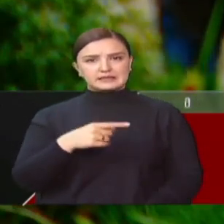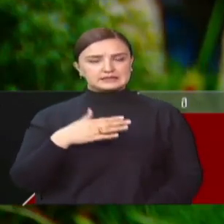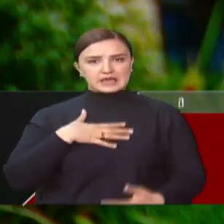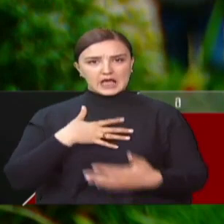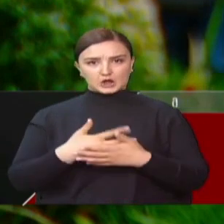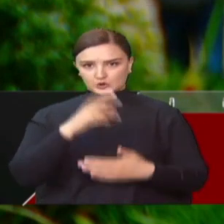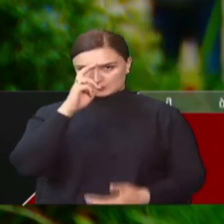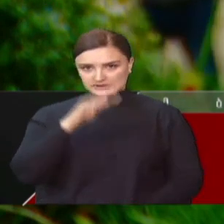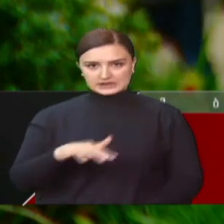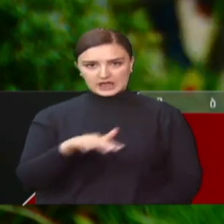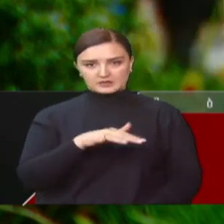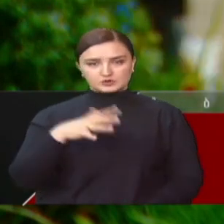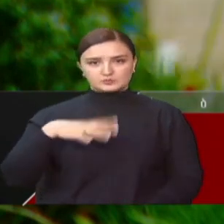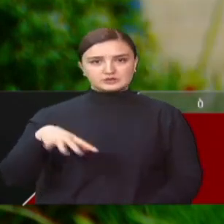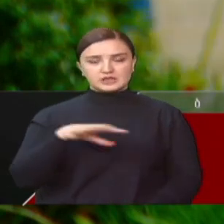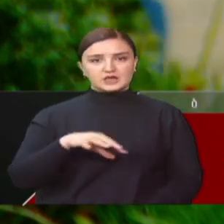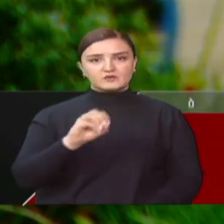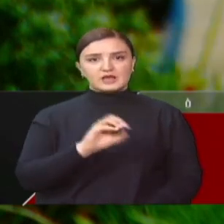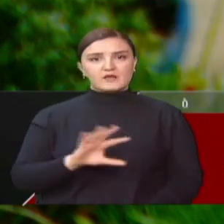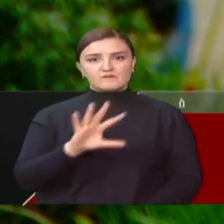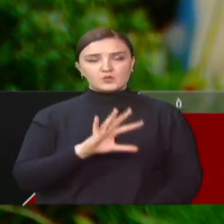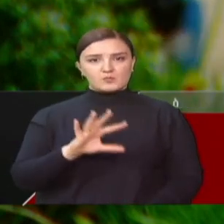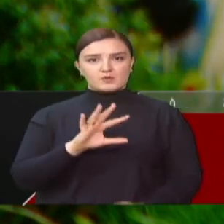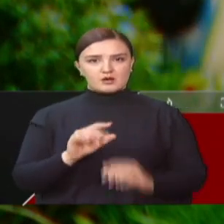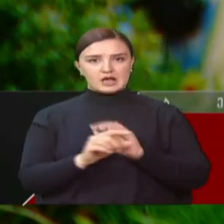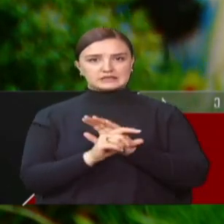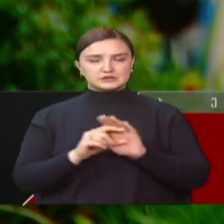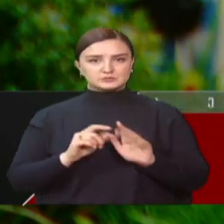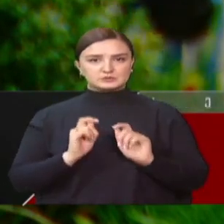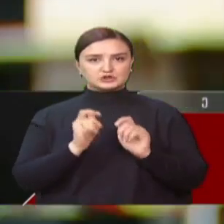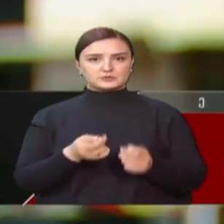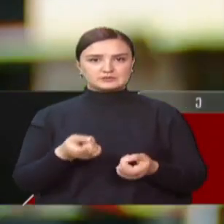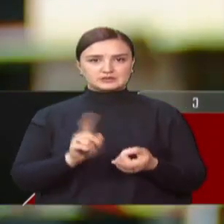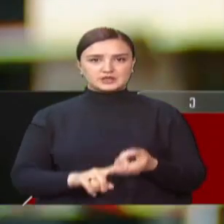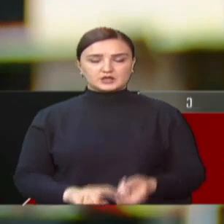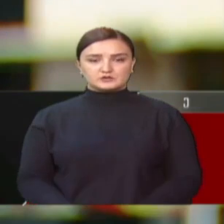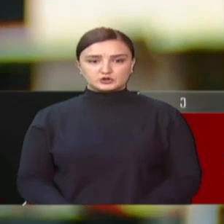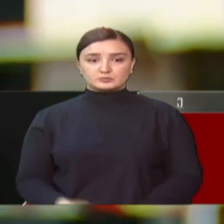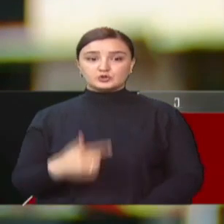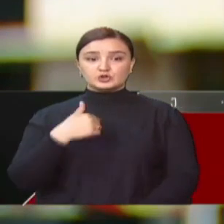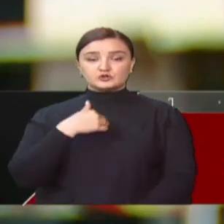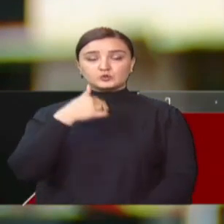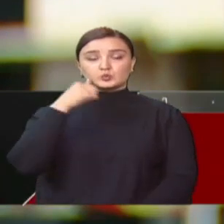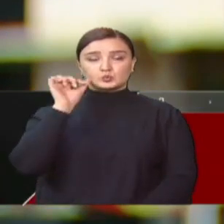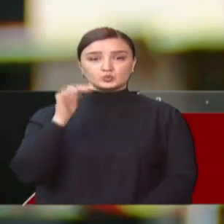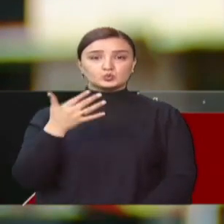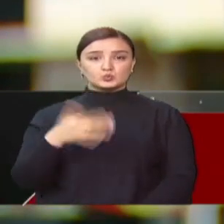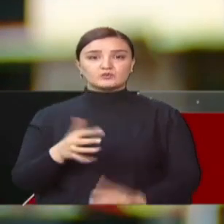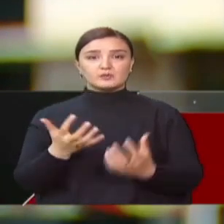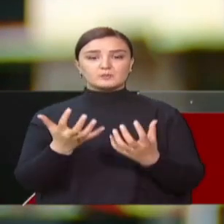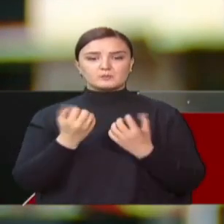სახელმწიფო საქართველოსთვის ევროკავშირის სტატუსის მინიჭებასთან დაკავშირებით. Ჩვენ გუშინ უკვე